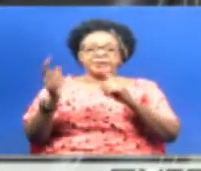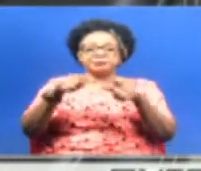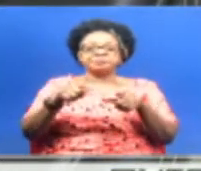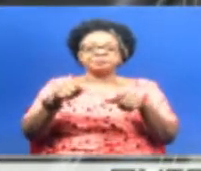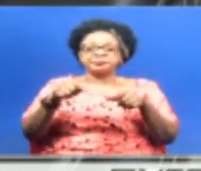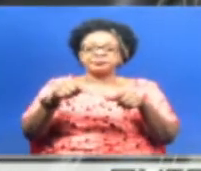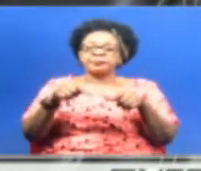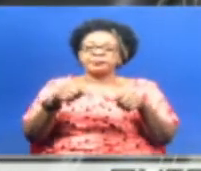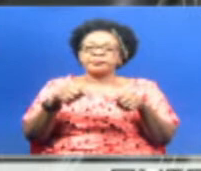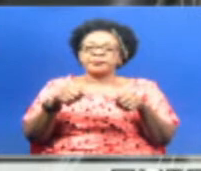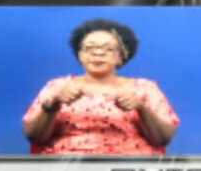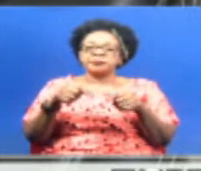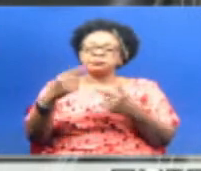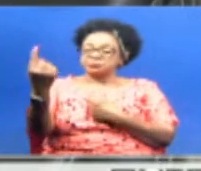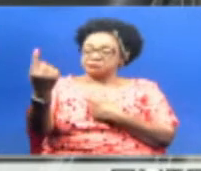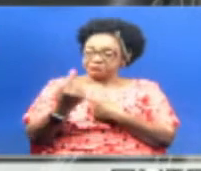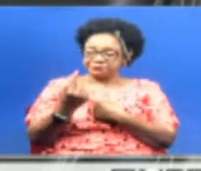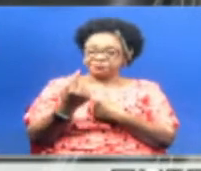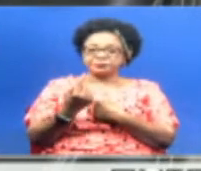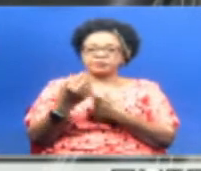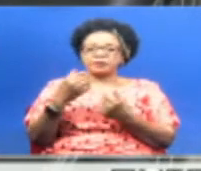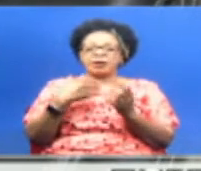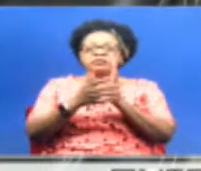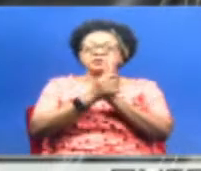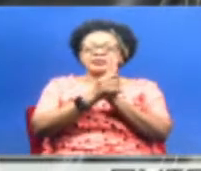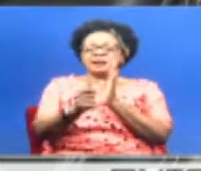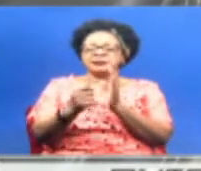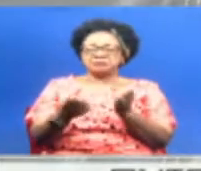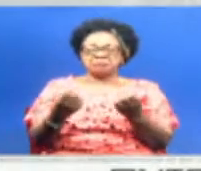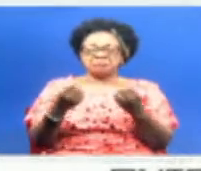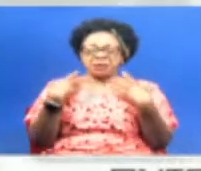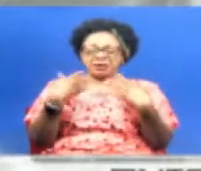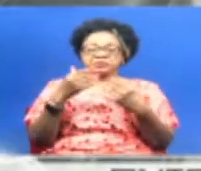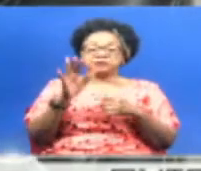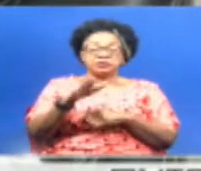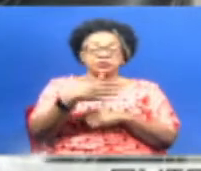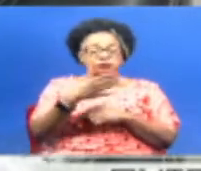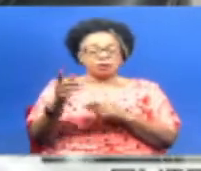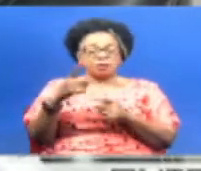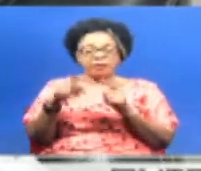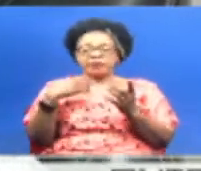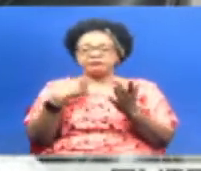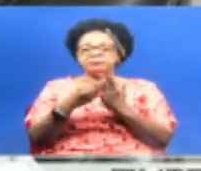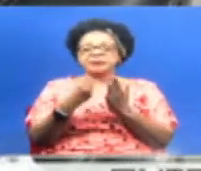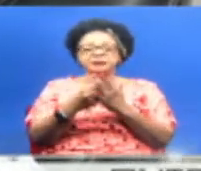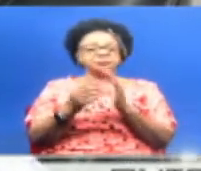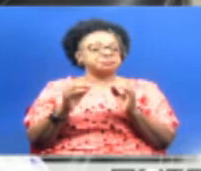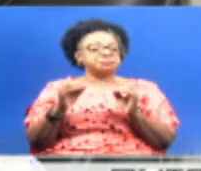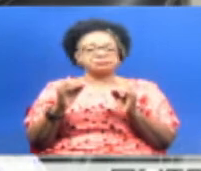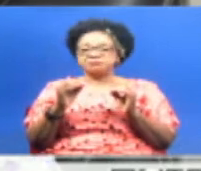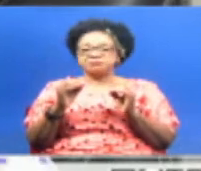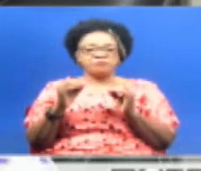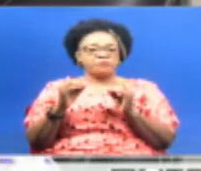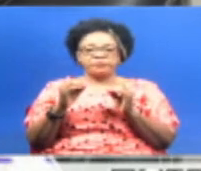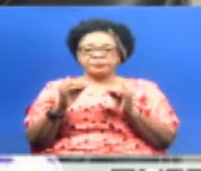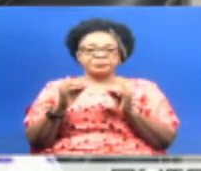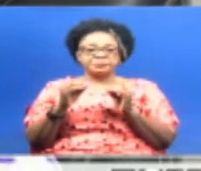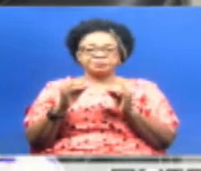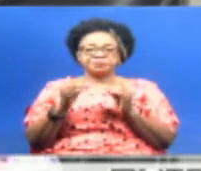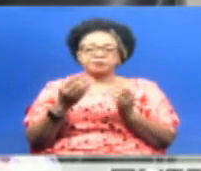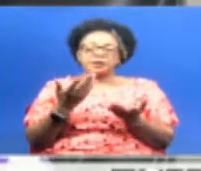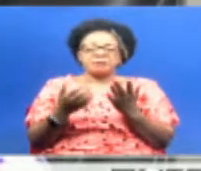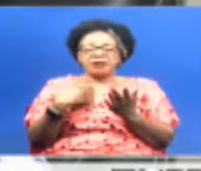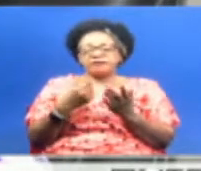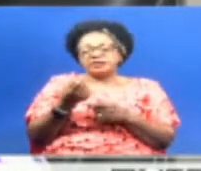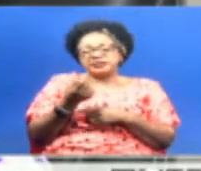anaweza kuja kwa studio akona talent, anacho kuimba na ana pesa, like maybe akona kakitu kidogo,